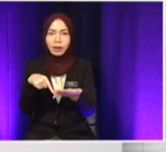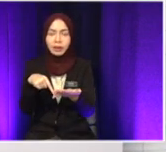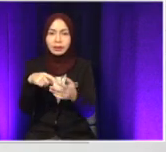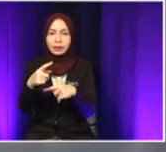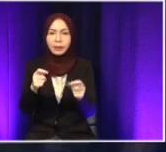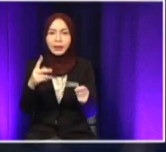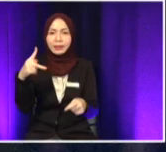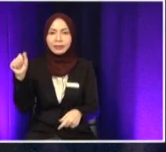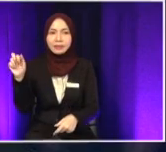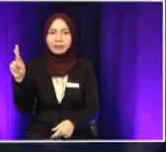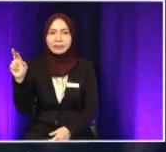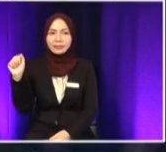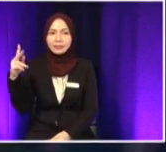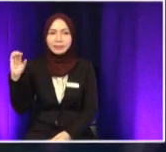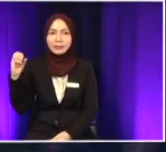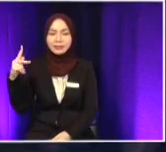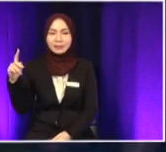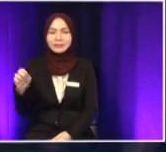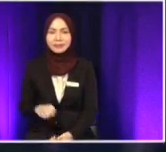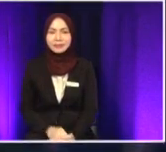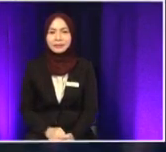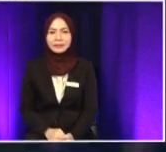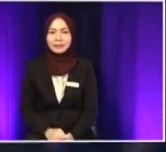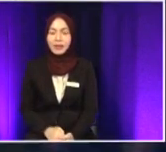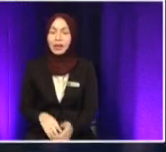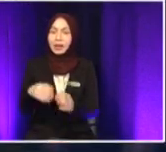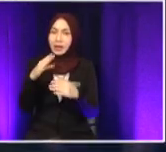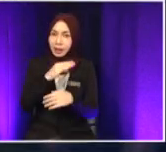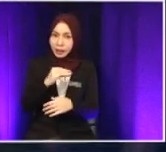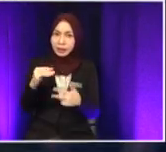yang ketiga kurangnya pegangan